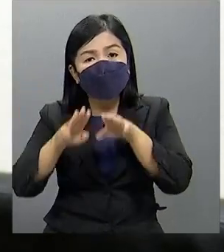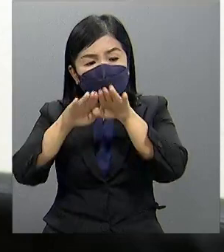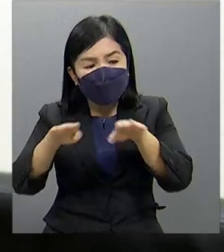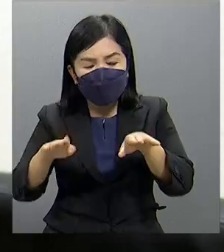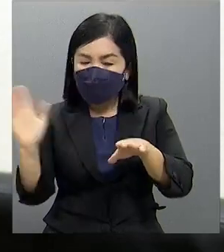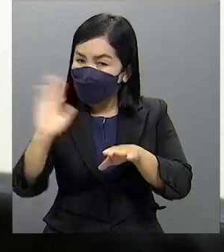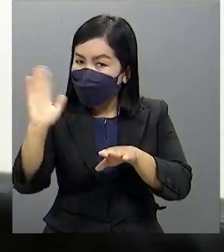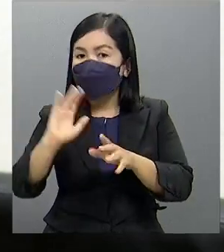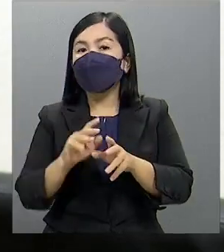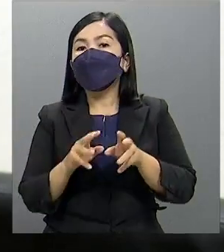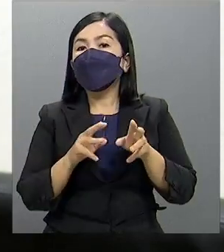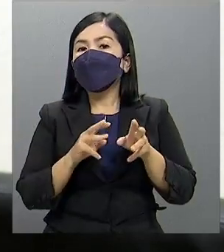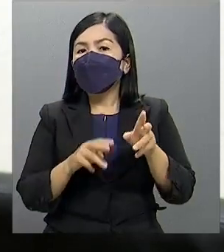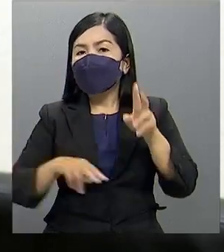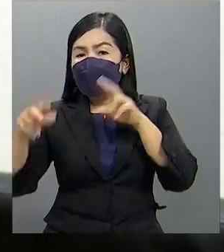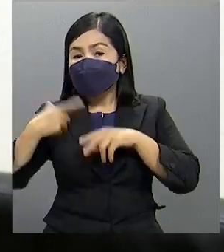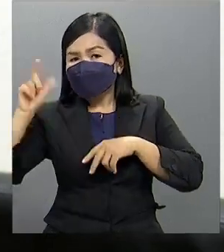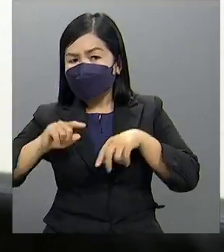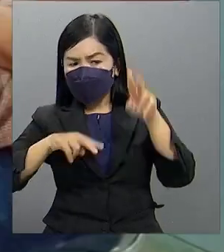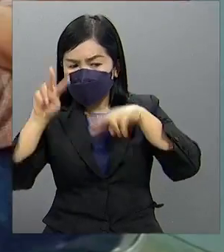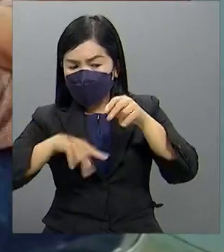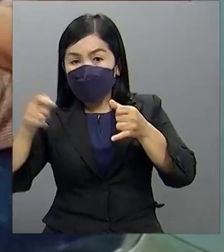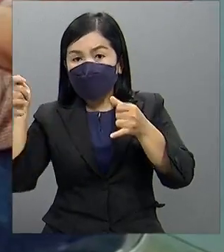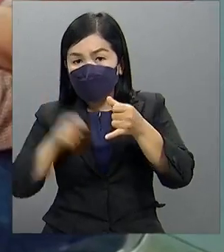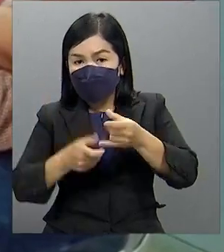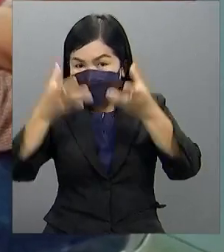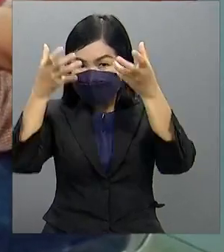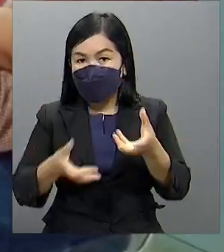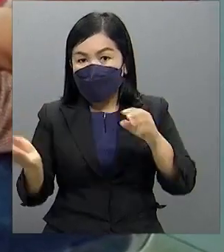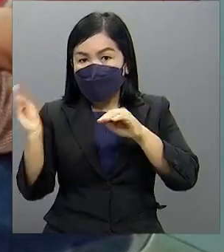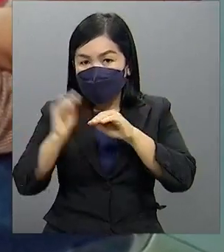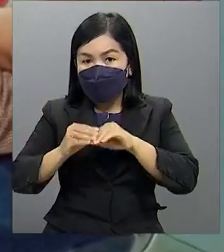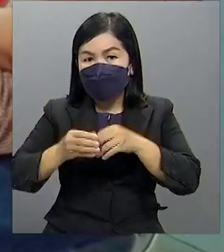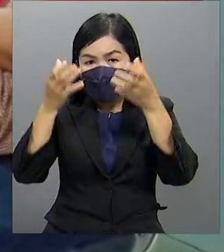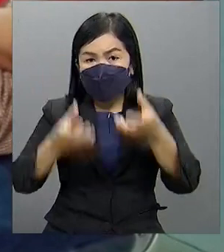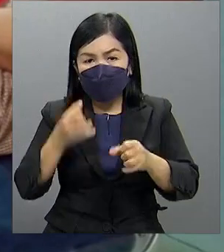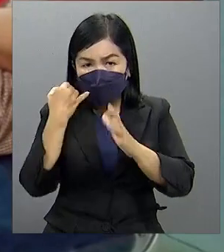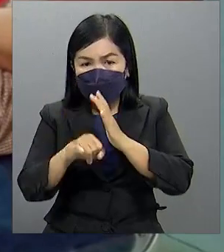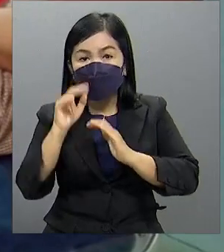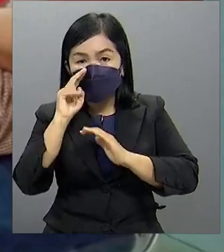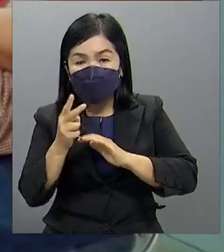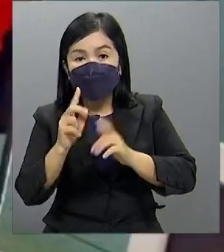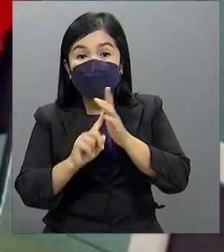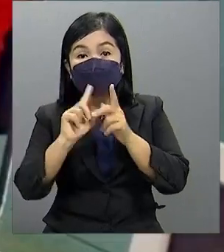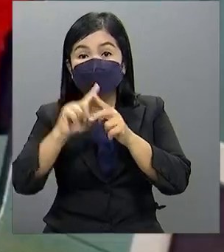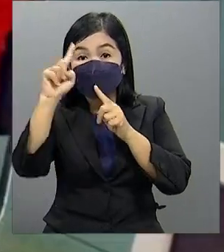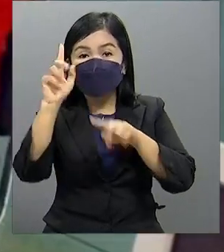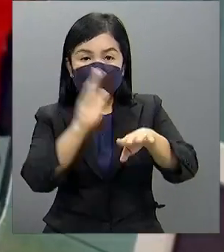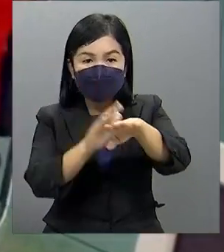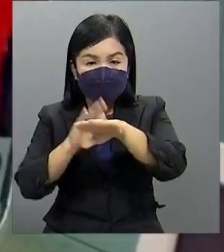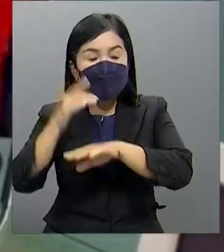เนี่ยมีดุลพินิจที่อาจจะลงโทษเขาเนี่ยหนักขึ้นนะครับจากเดิมเนี่ยอาจจะแค่ตักเตือนนะศาลเห็นว่าโอเคคุณไม่เคยรู้ผิดชอบ